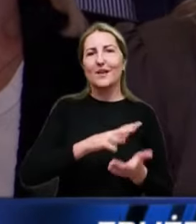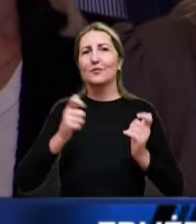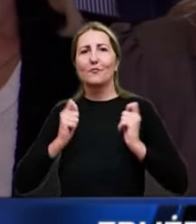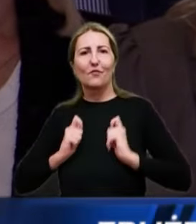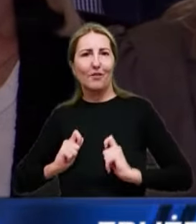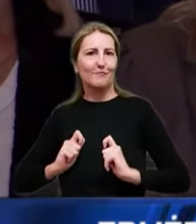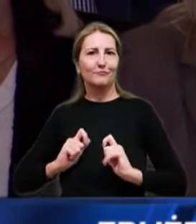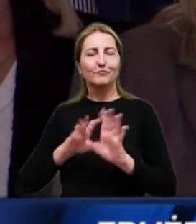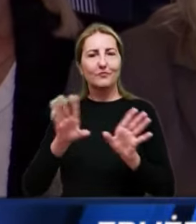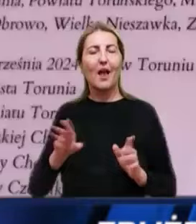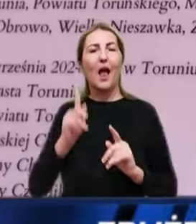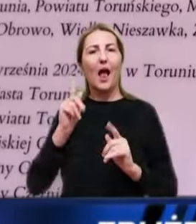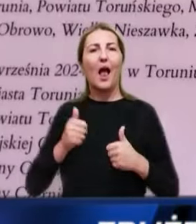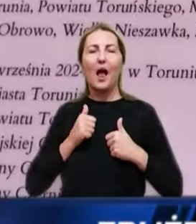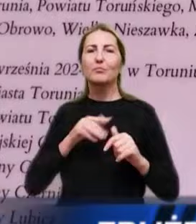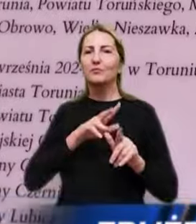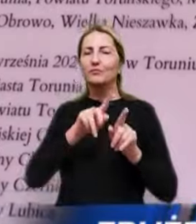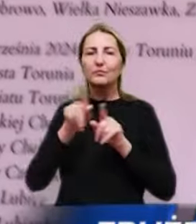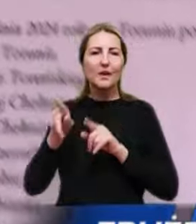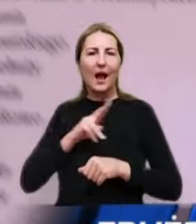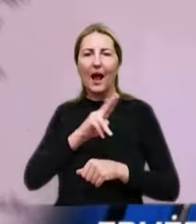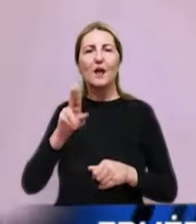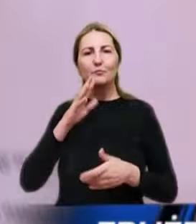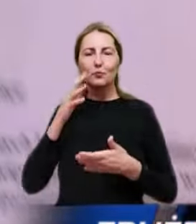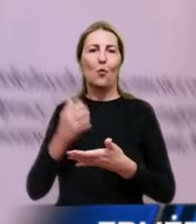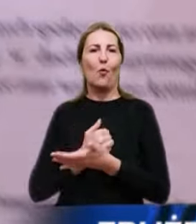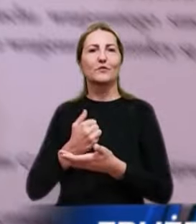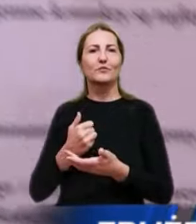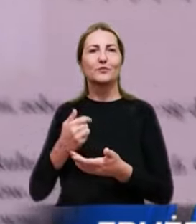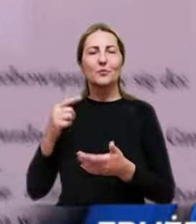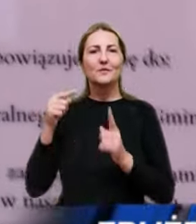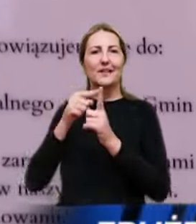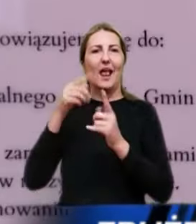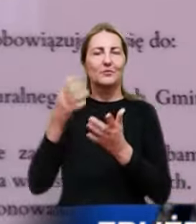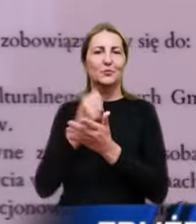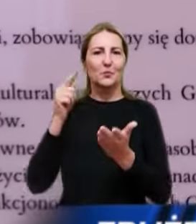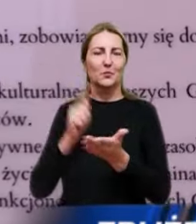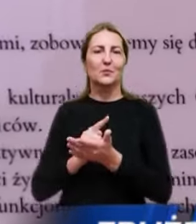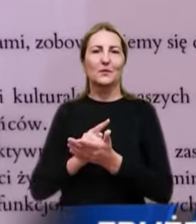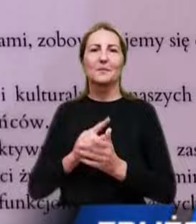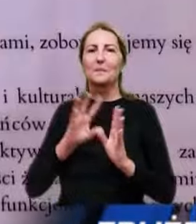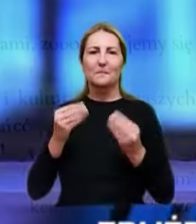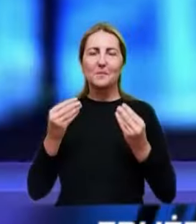w dobrodziejstwie korzystali z osiągnięć tychże pięknych samorządów.